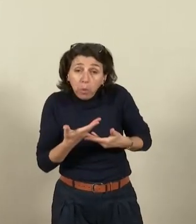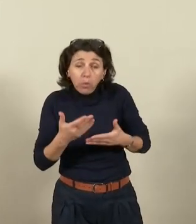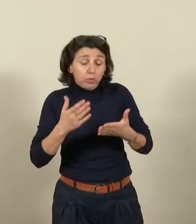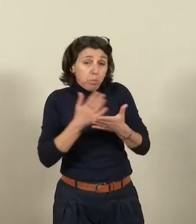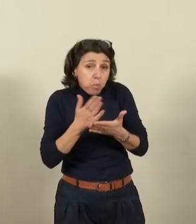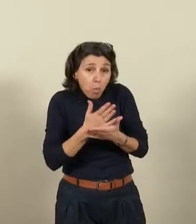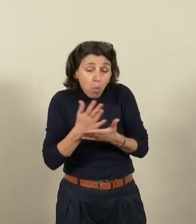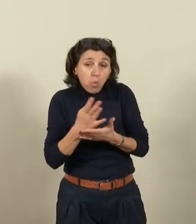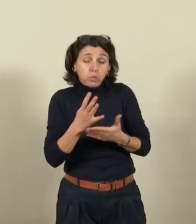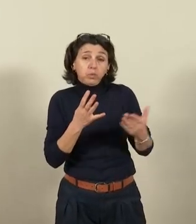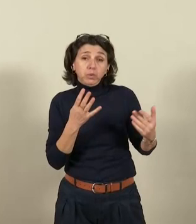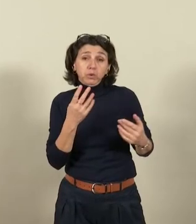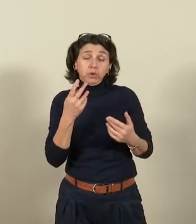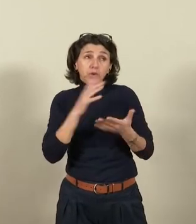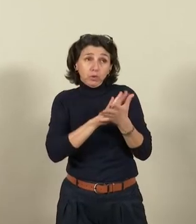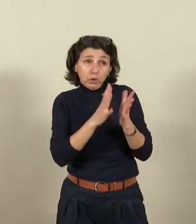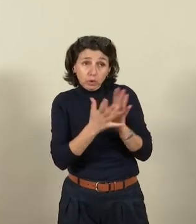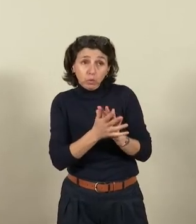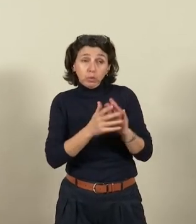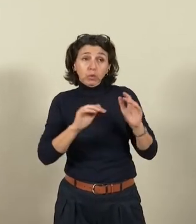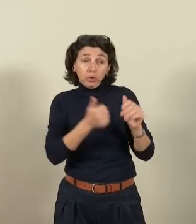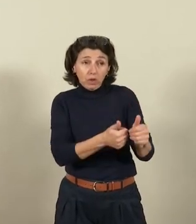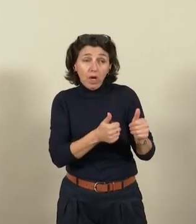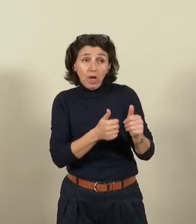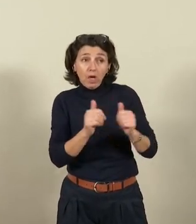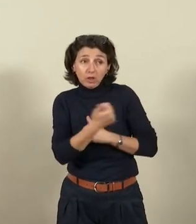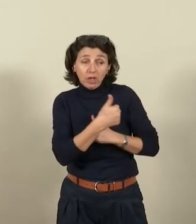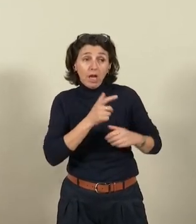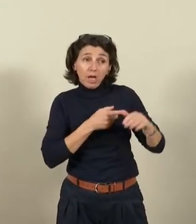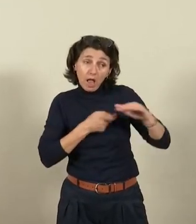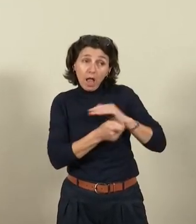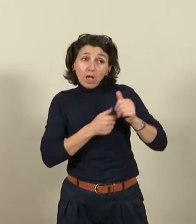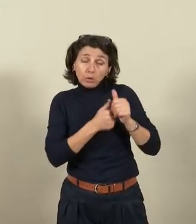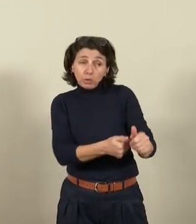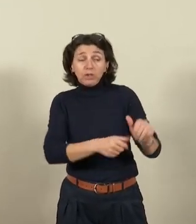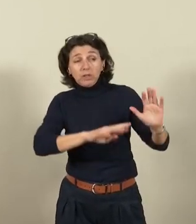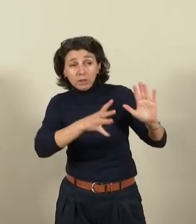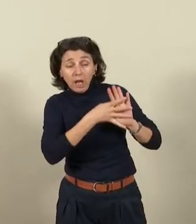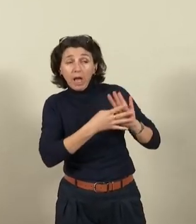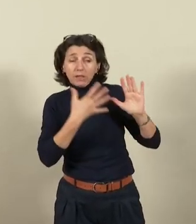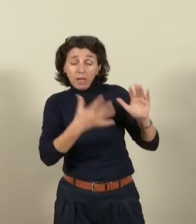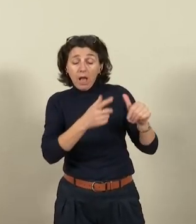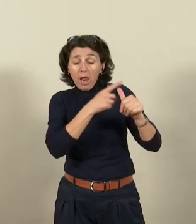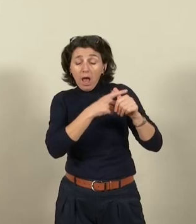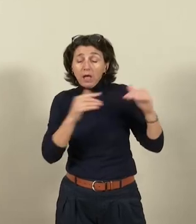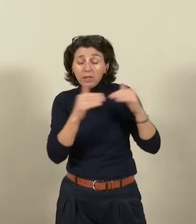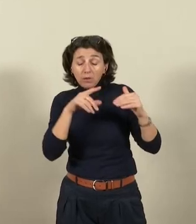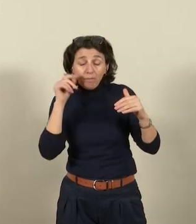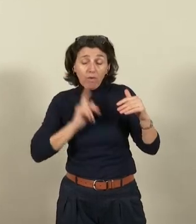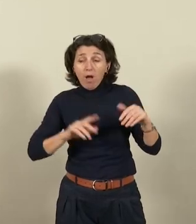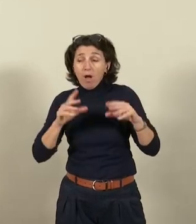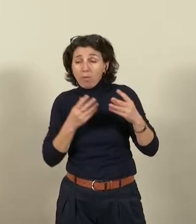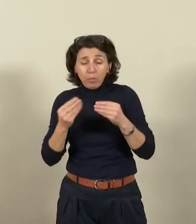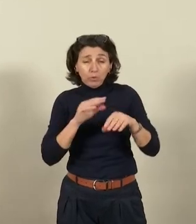cite sur la base des cinq thématiques prioritaires de la politique publique sportive l'égalité entre les femmes et les hommes l'accompagnement des publics prioritaire